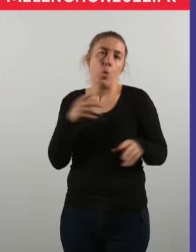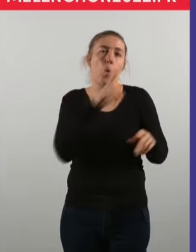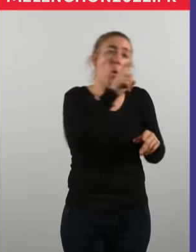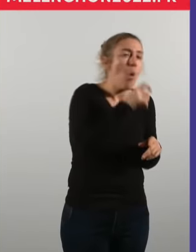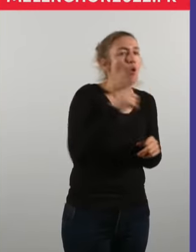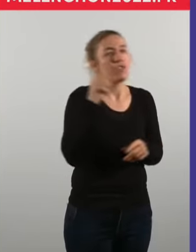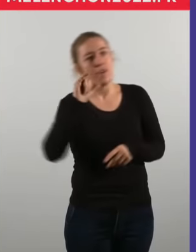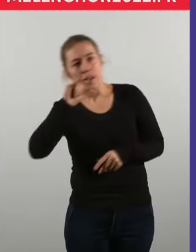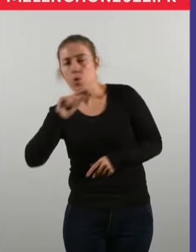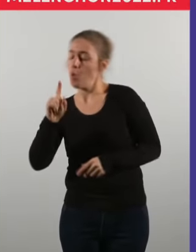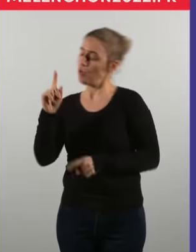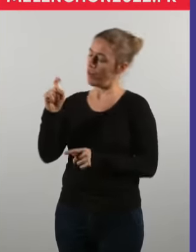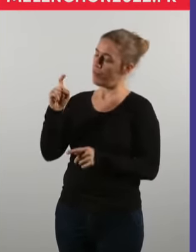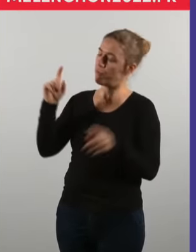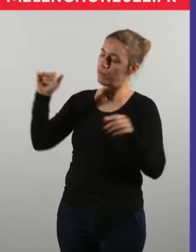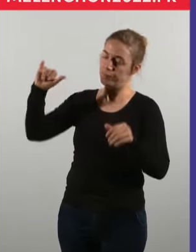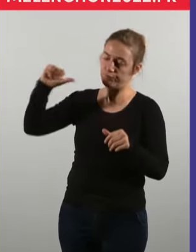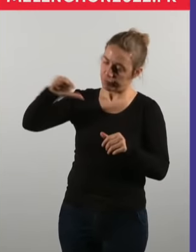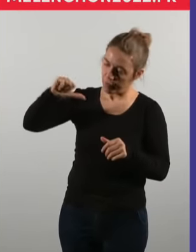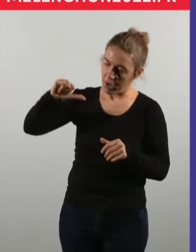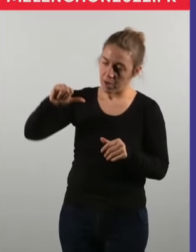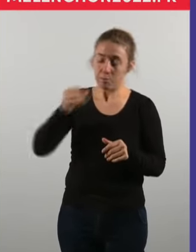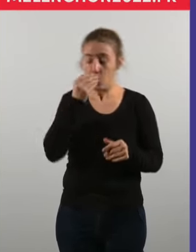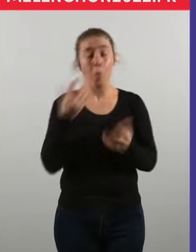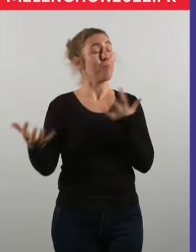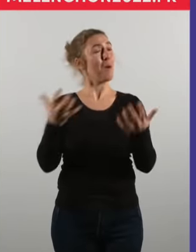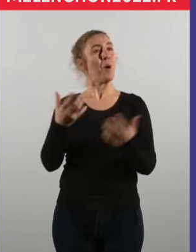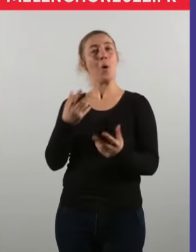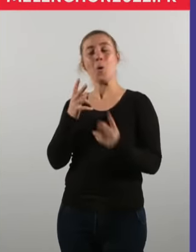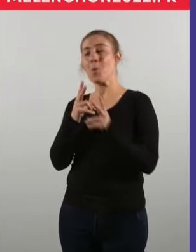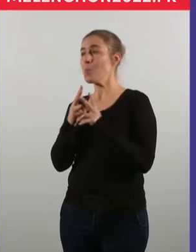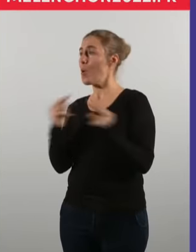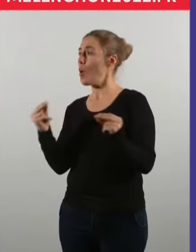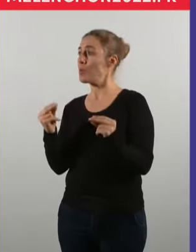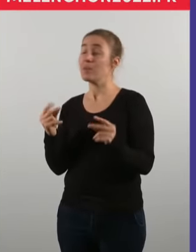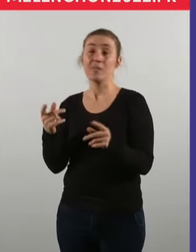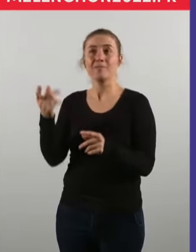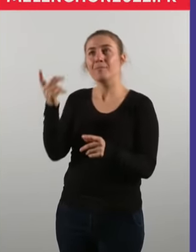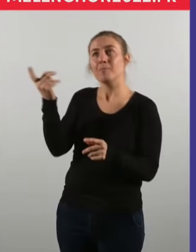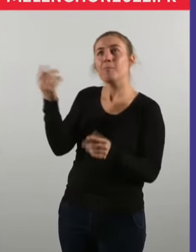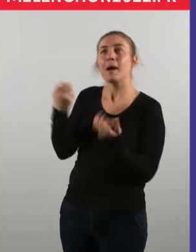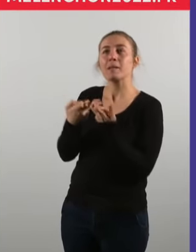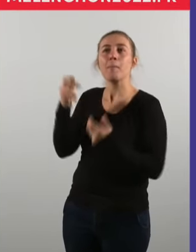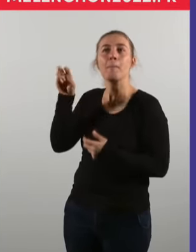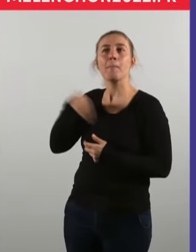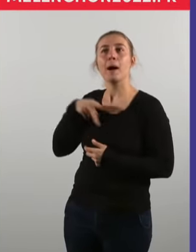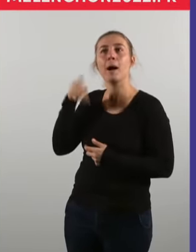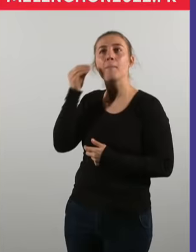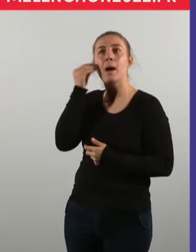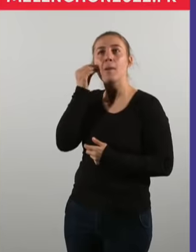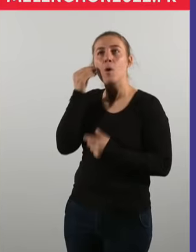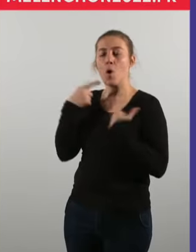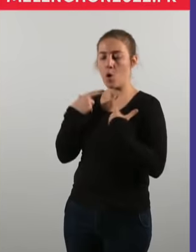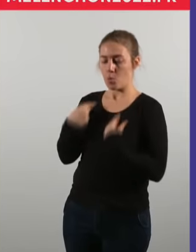était jusqu'ici le signe même de la propreté, celle des blouses de ma mère, des draps, du carrelage frotté et du seau de